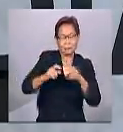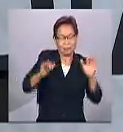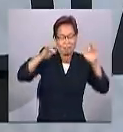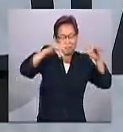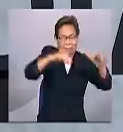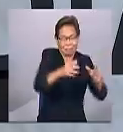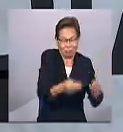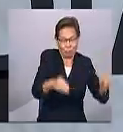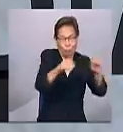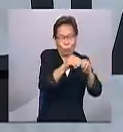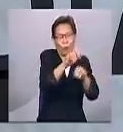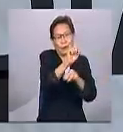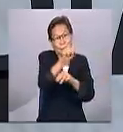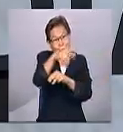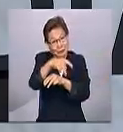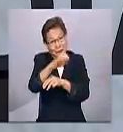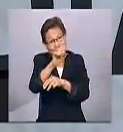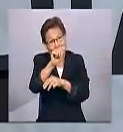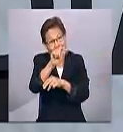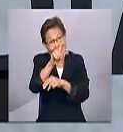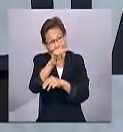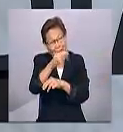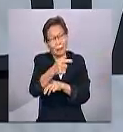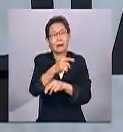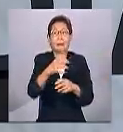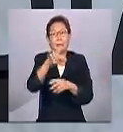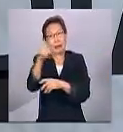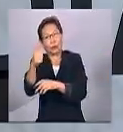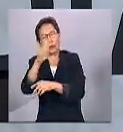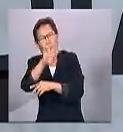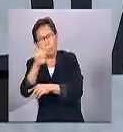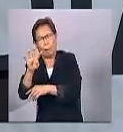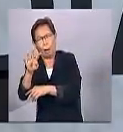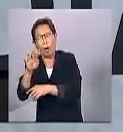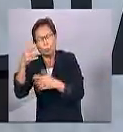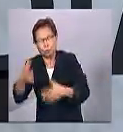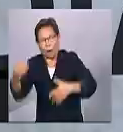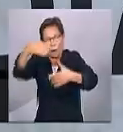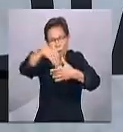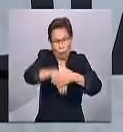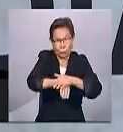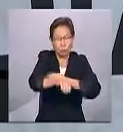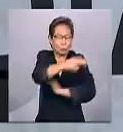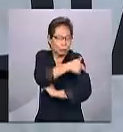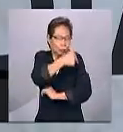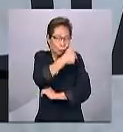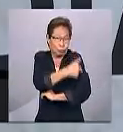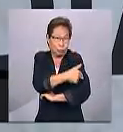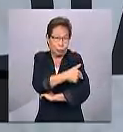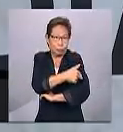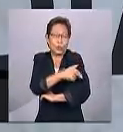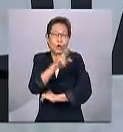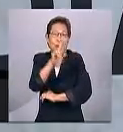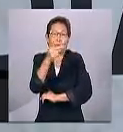Sri Taling. Selain daripada itu, 44 kes telah dimasukkan ke Hospital Chancellor Tuanku Mukris